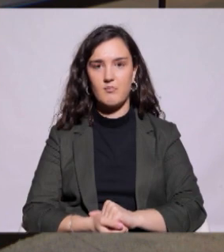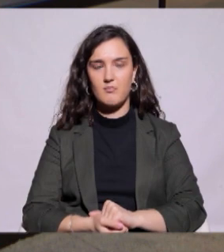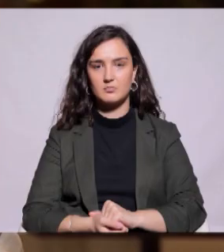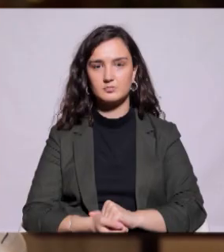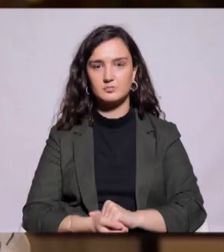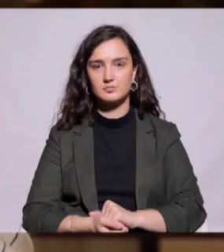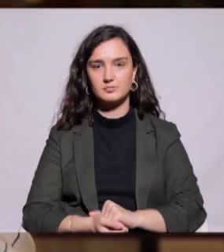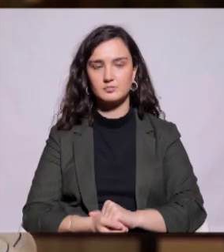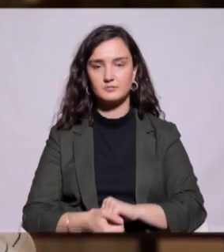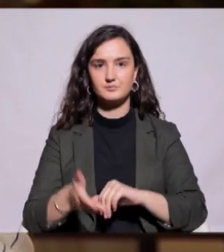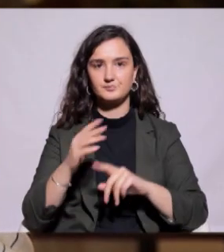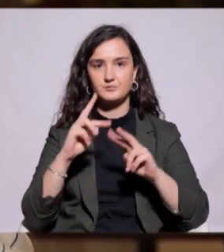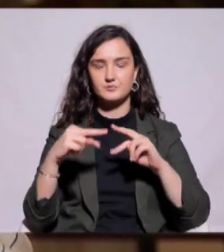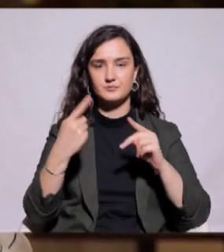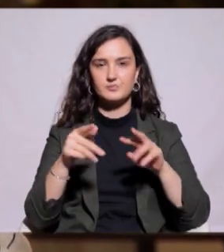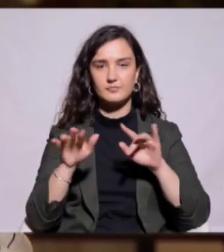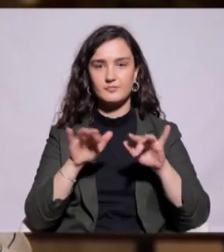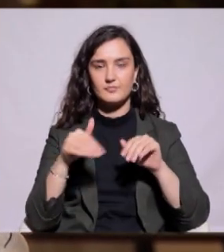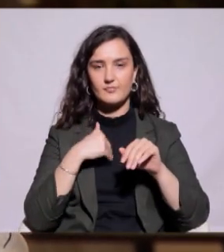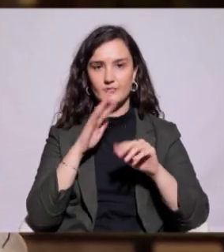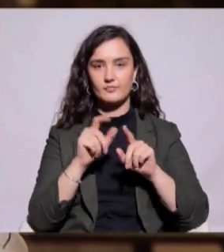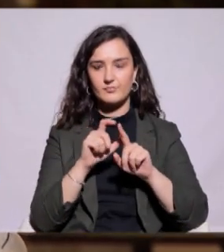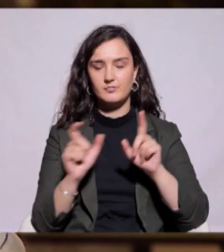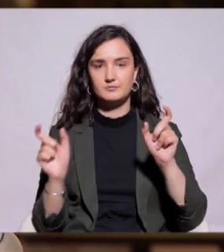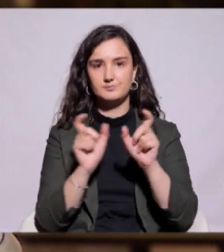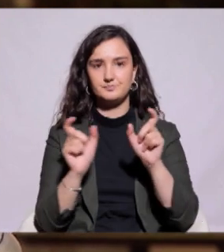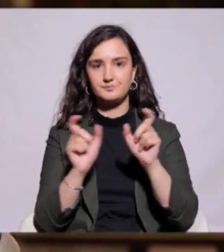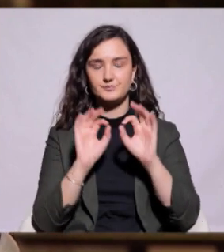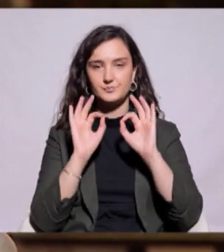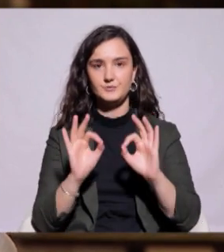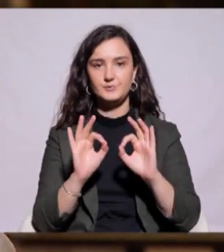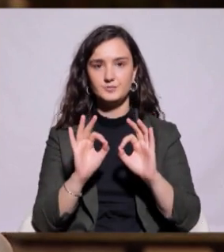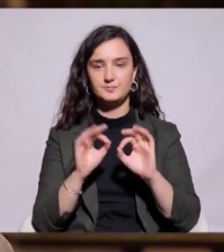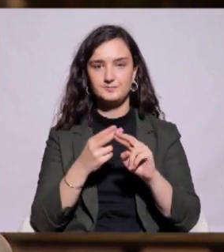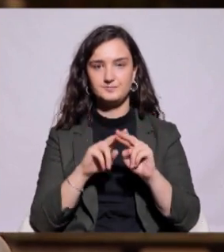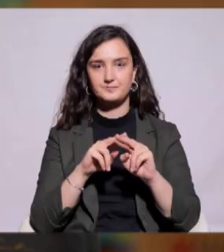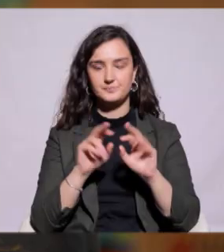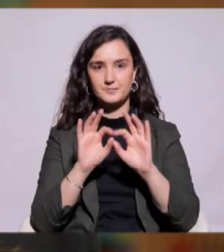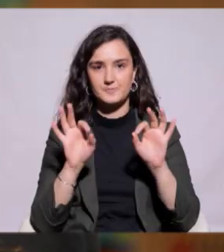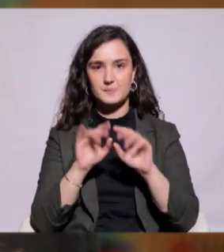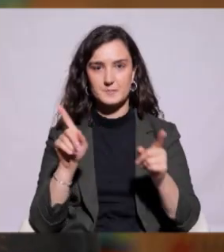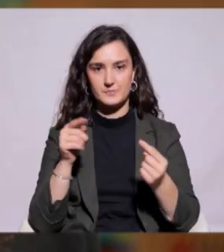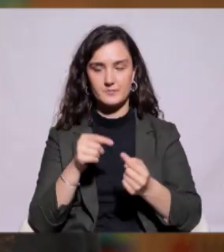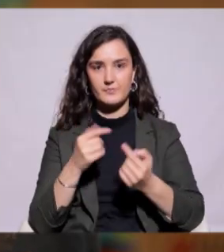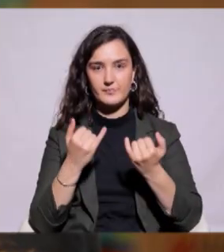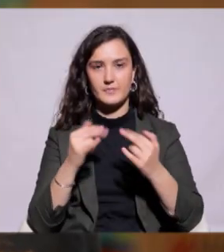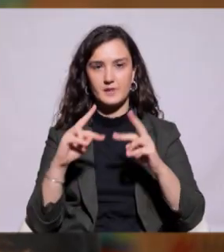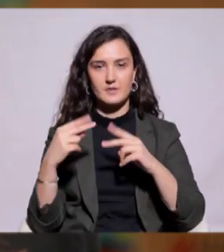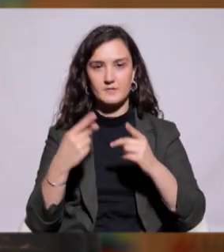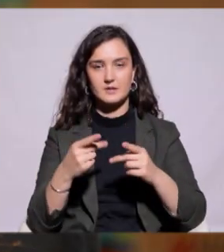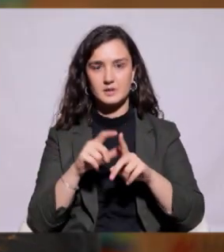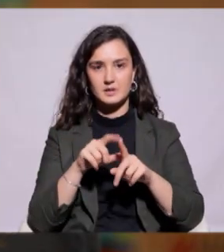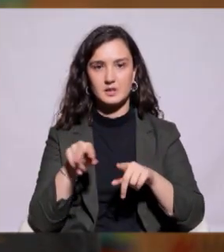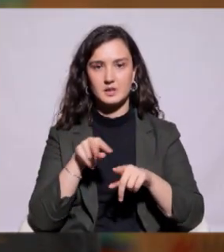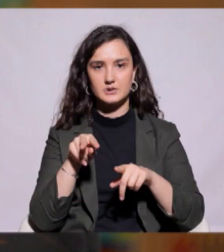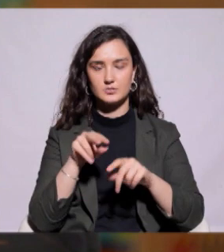Now, let's move on to our next activity in which we will match the words with the correct definitions that they fit. ახლა კი გადავიდეთ